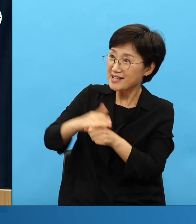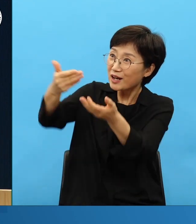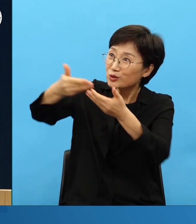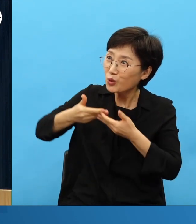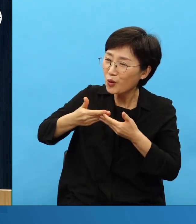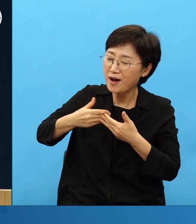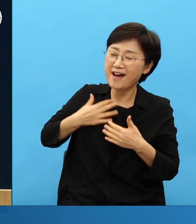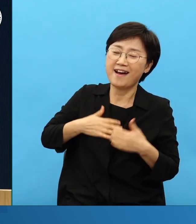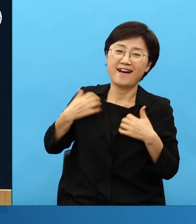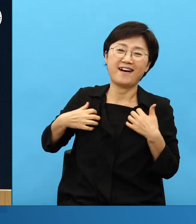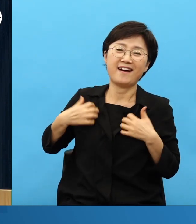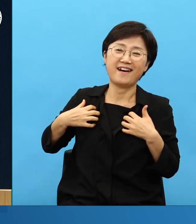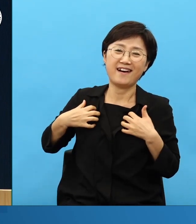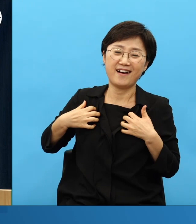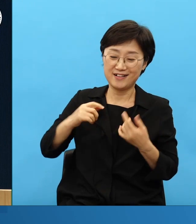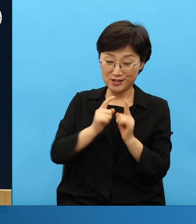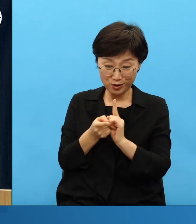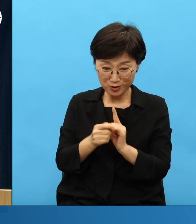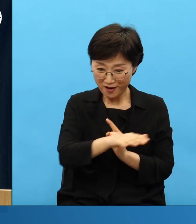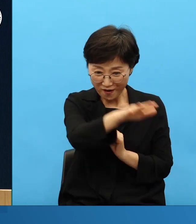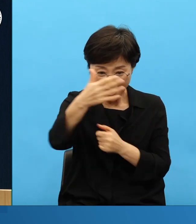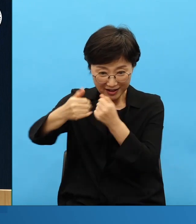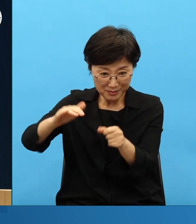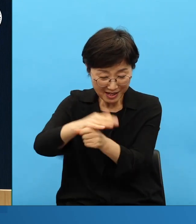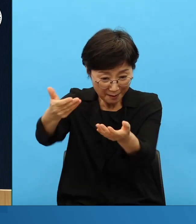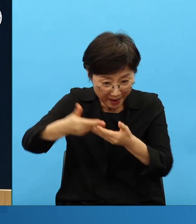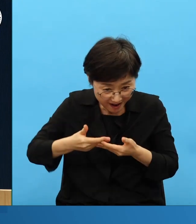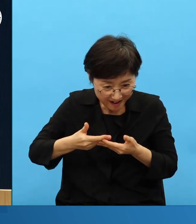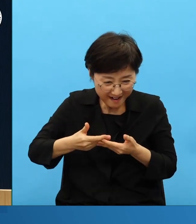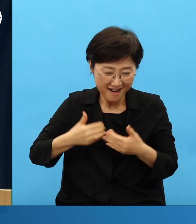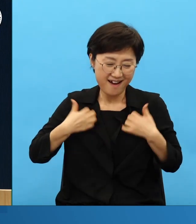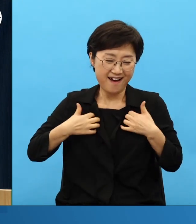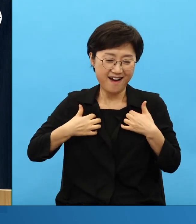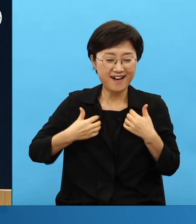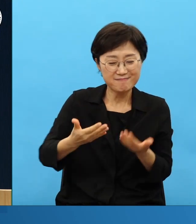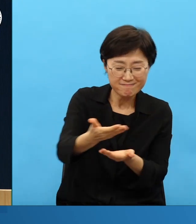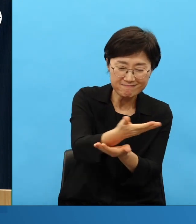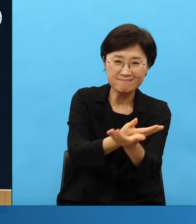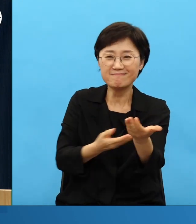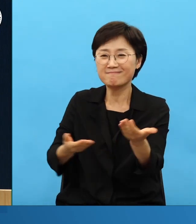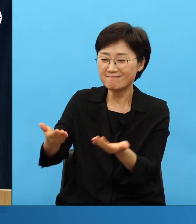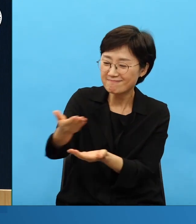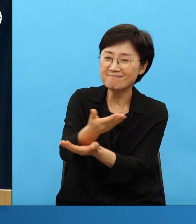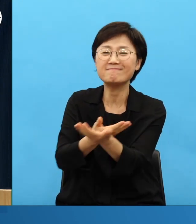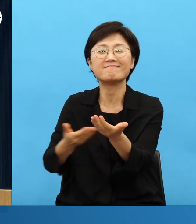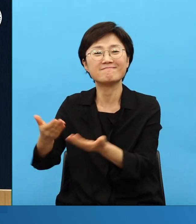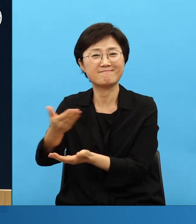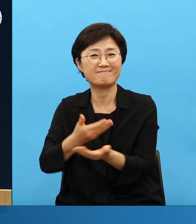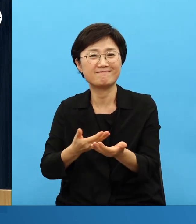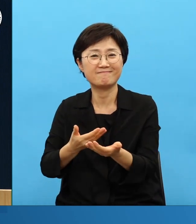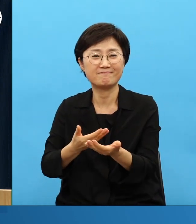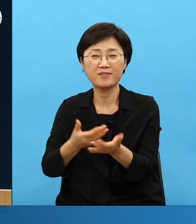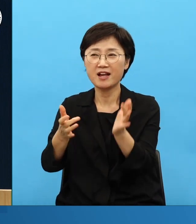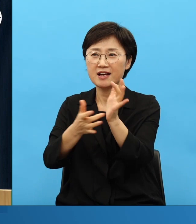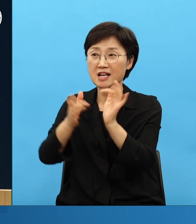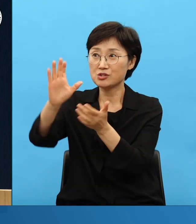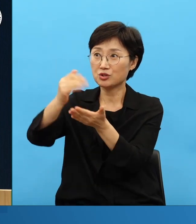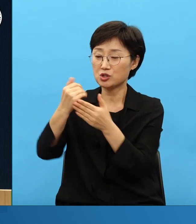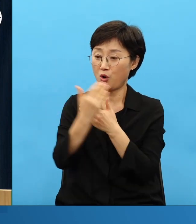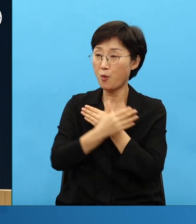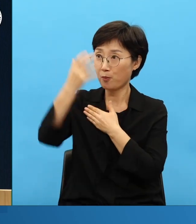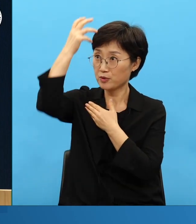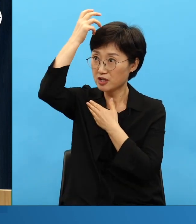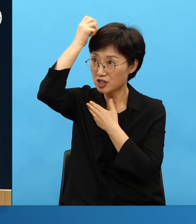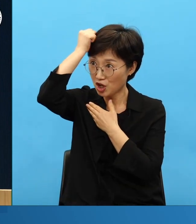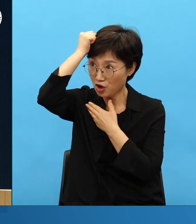that value is that fellowship. 이 그리스도의 비밀을 엄청 누리는 게 성찬식입니다. 떡을 떼며 And the enjoyment of this